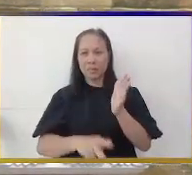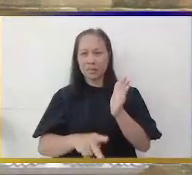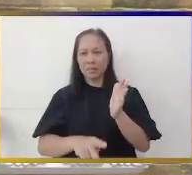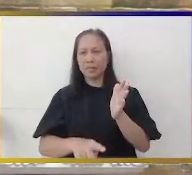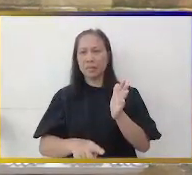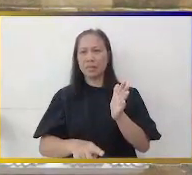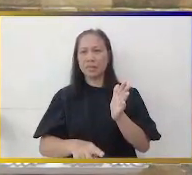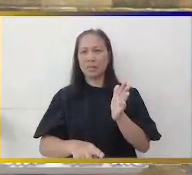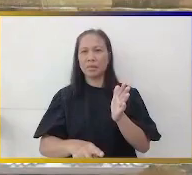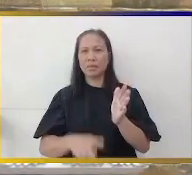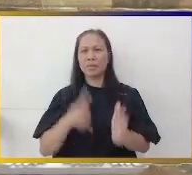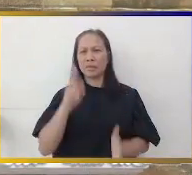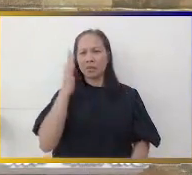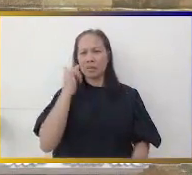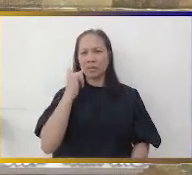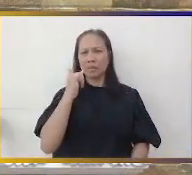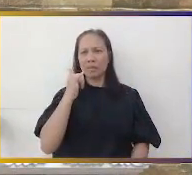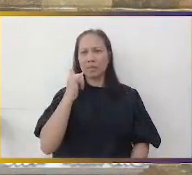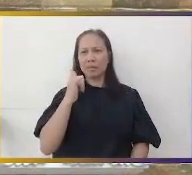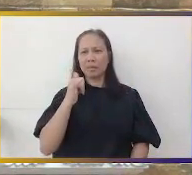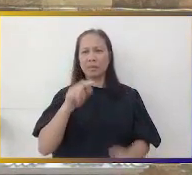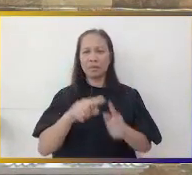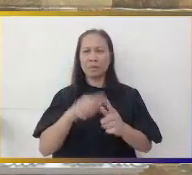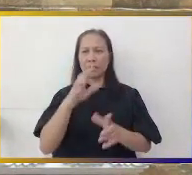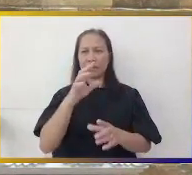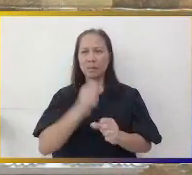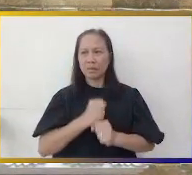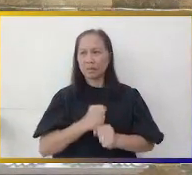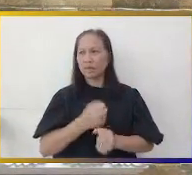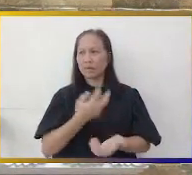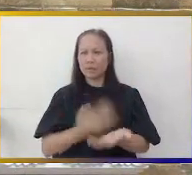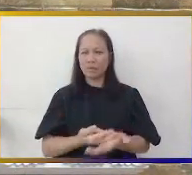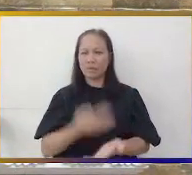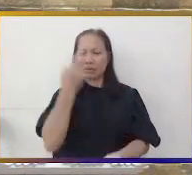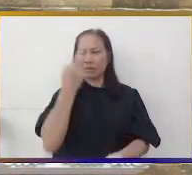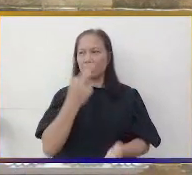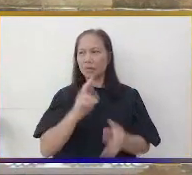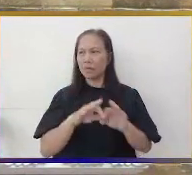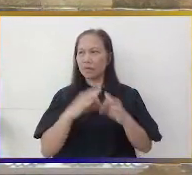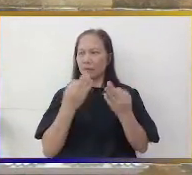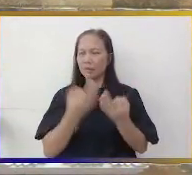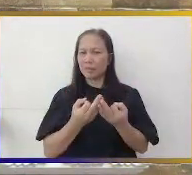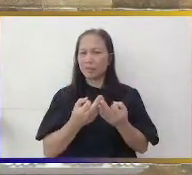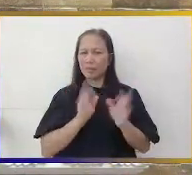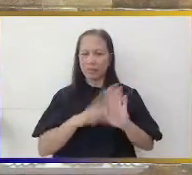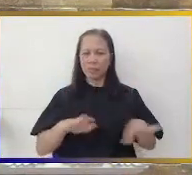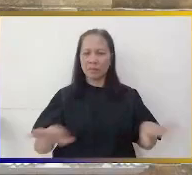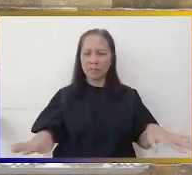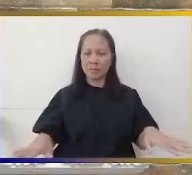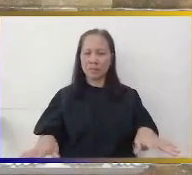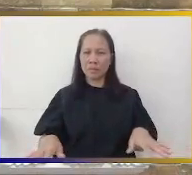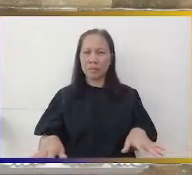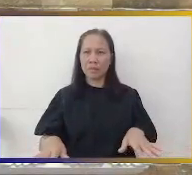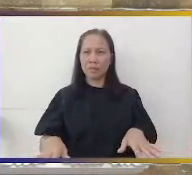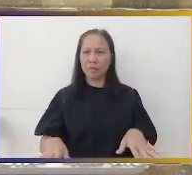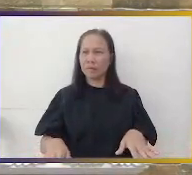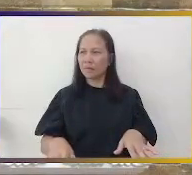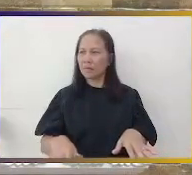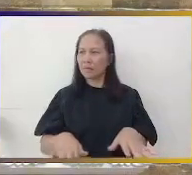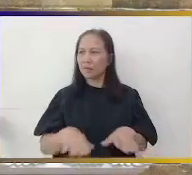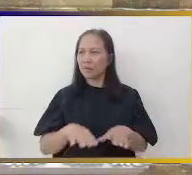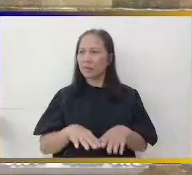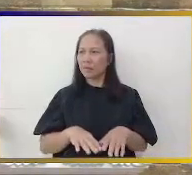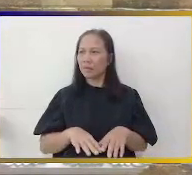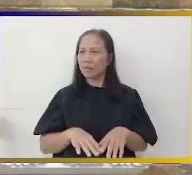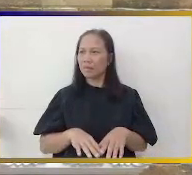isa kalay niyo po yun you see yong mga anak willing na pahirapan or ah ah ah